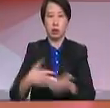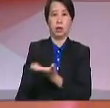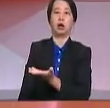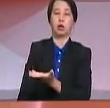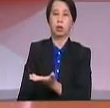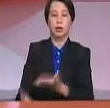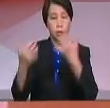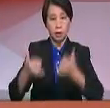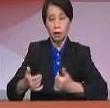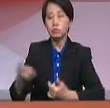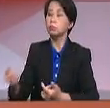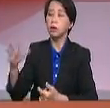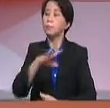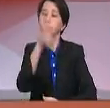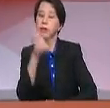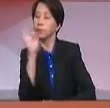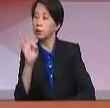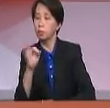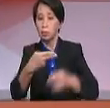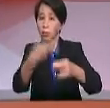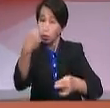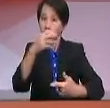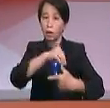nak masuk dan kalau nak masuk